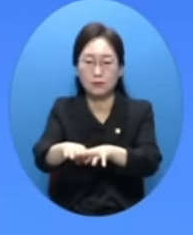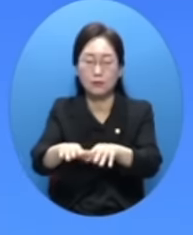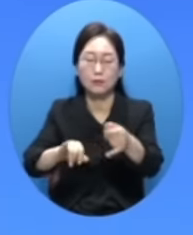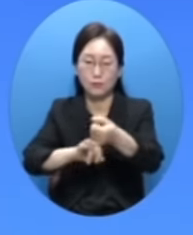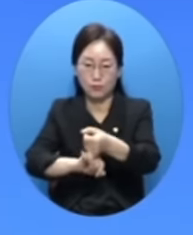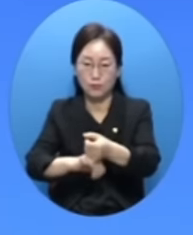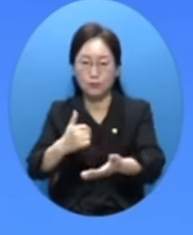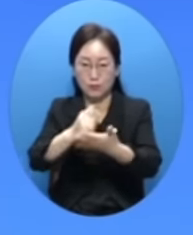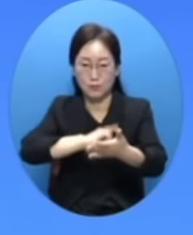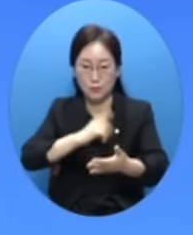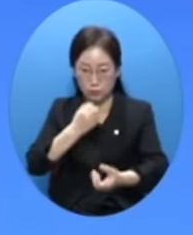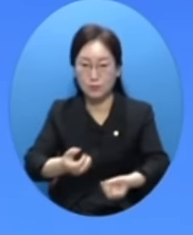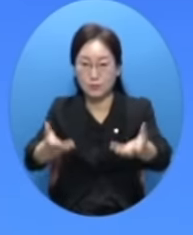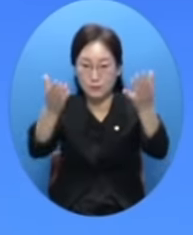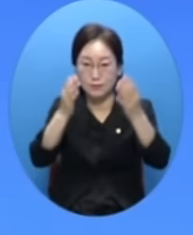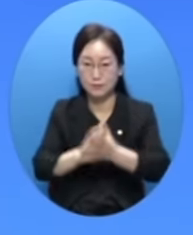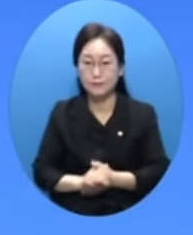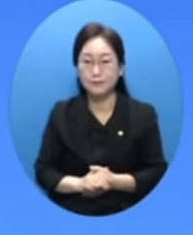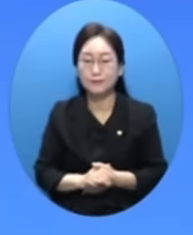가시를 주님의 이름으로 축원합니다.